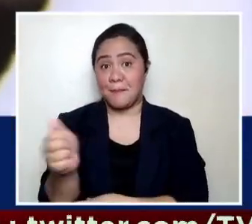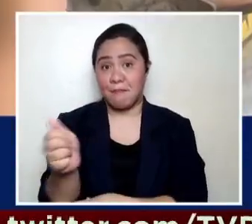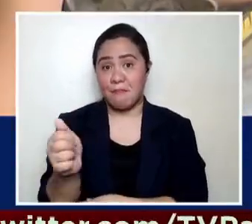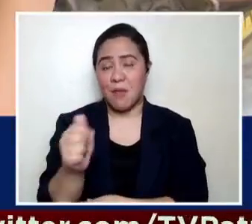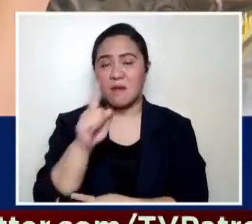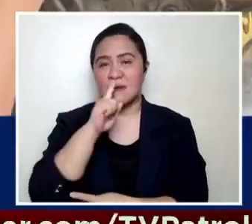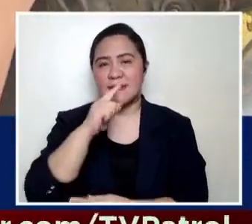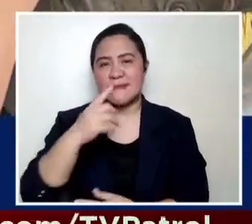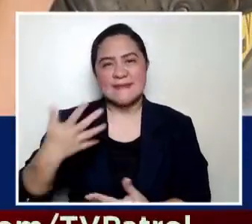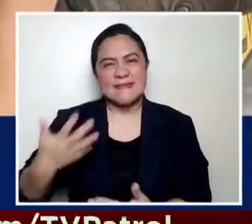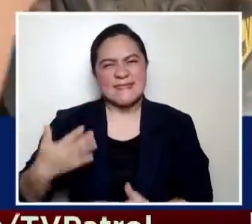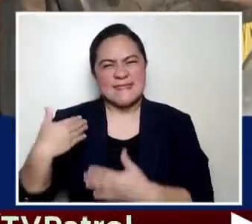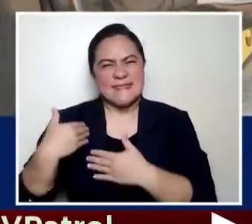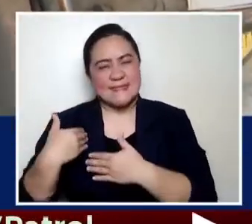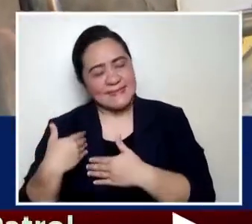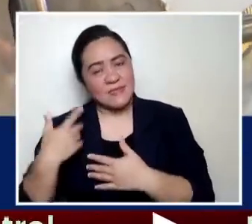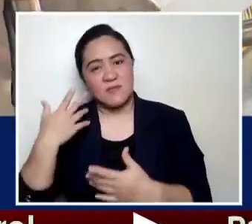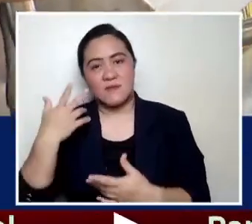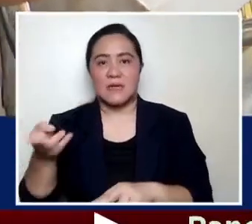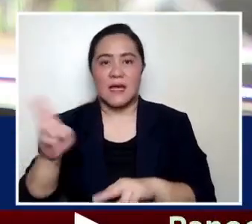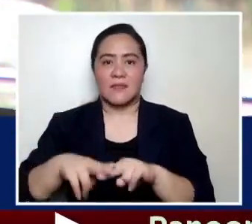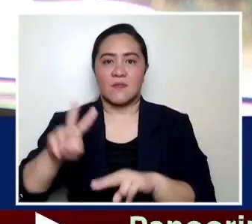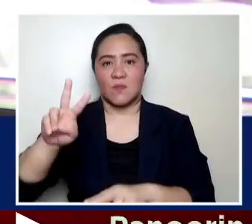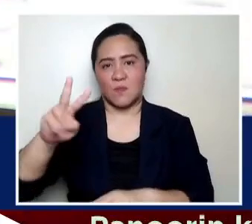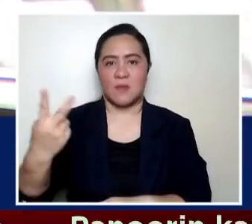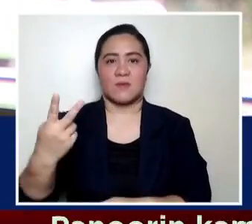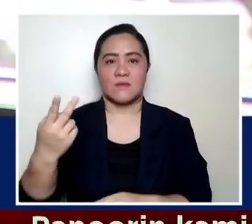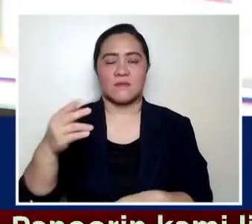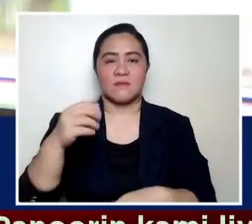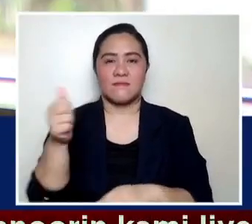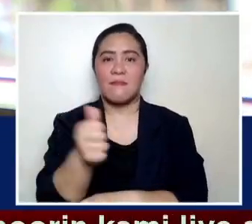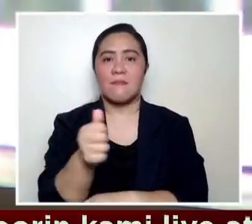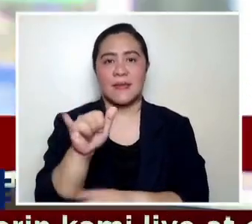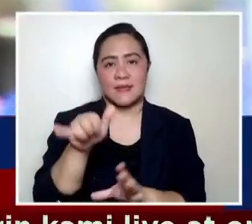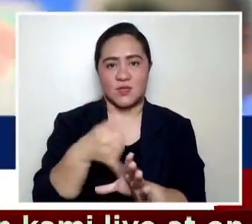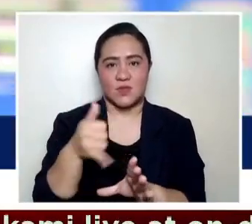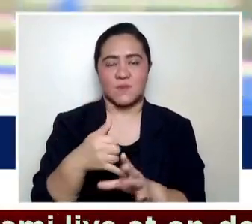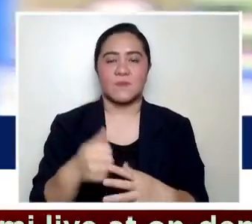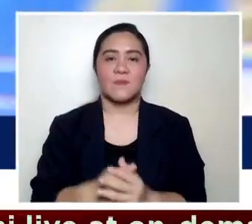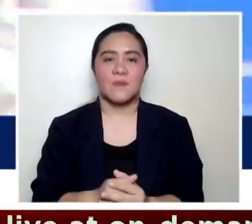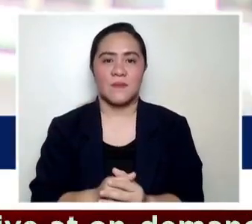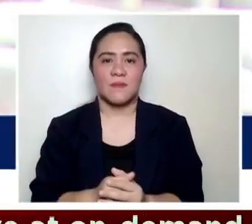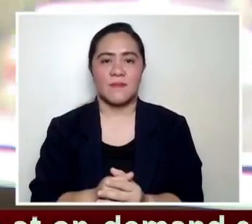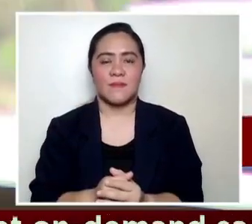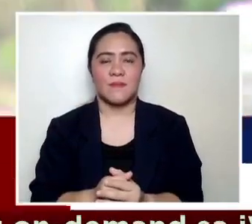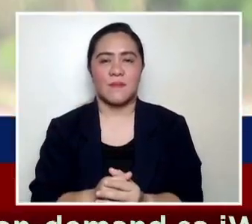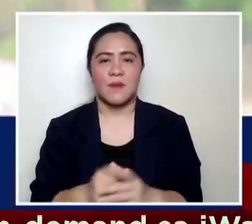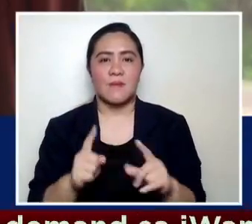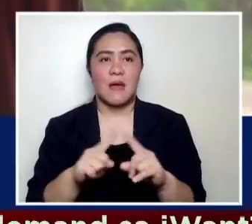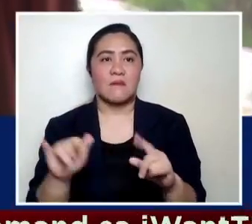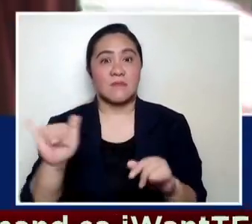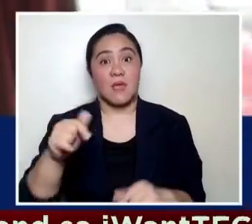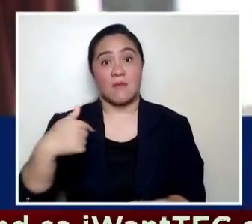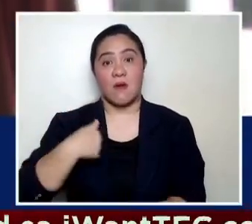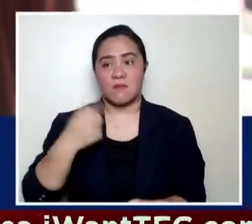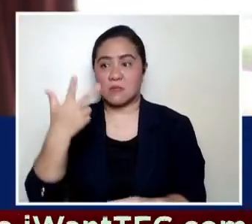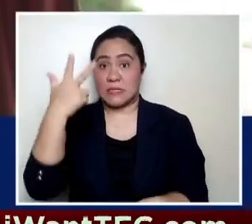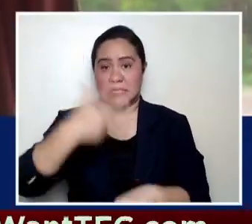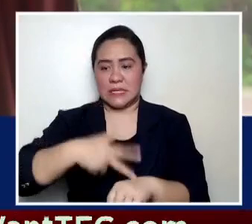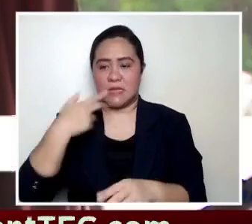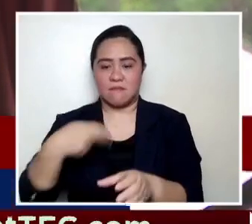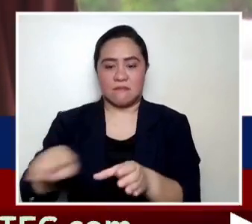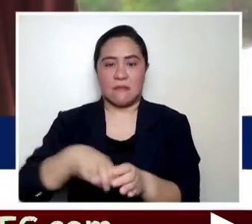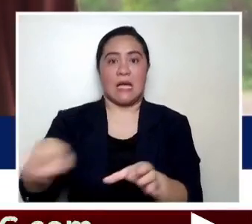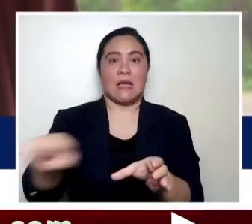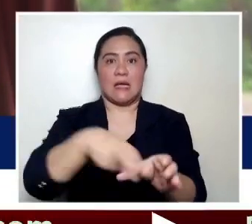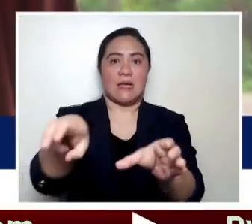ang 2 pisong patong sa pamasahe sa jeep. Malaking bagay na po. Parehas ko po, 3 sakay. Pag kinumpit po yun